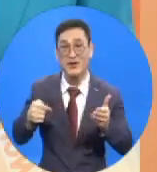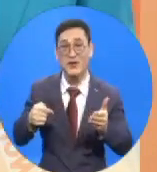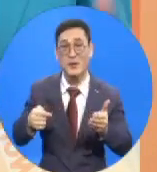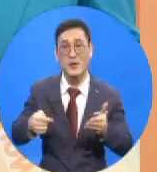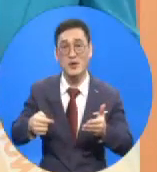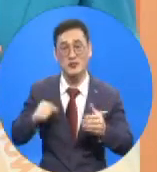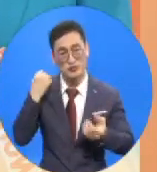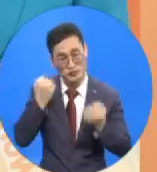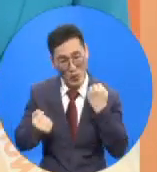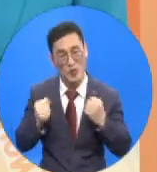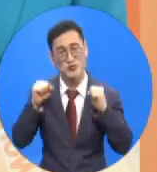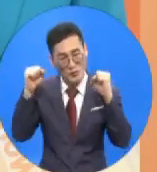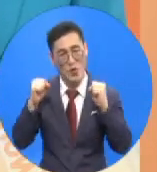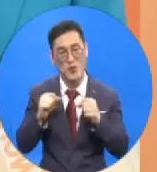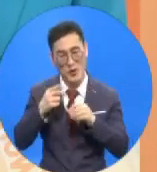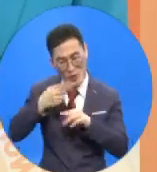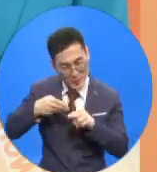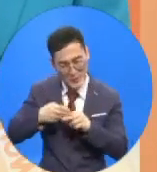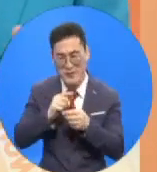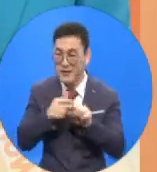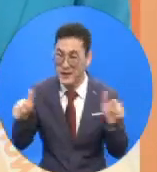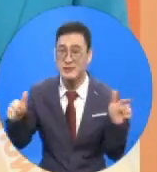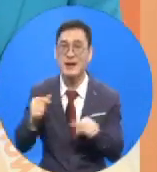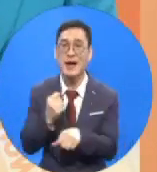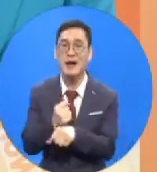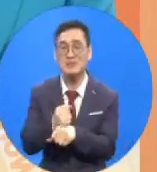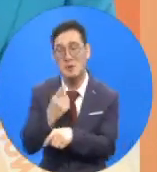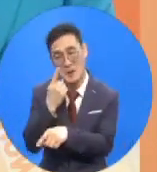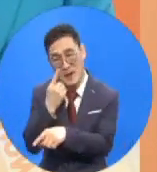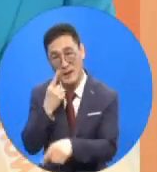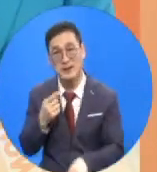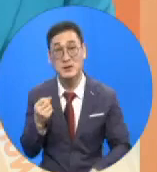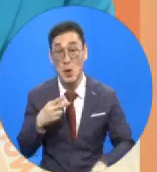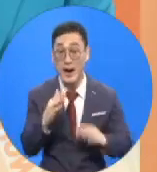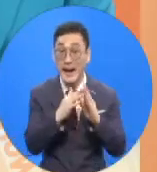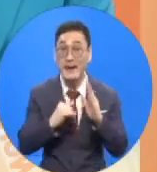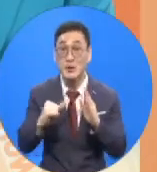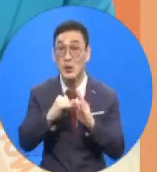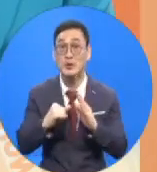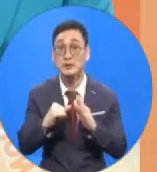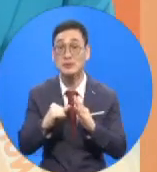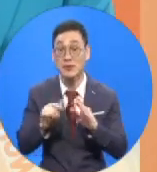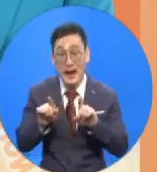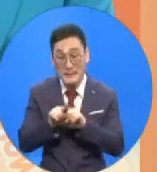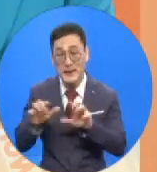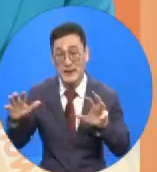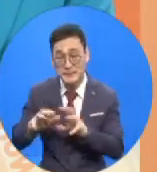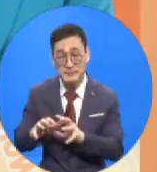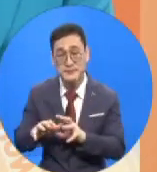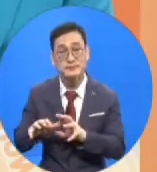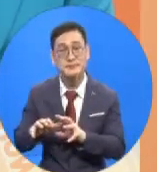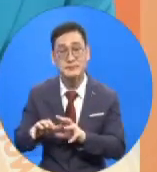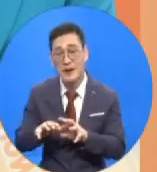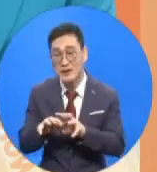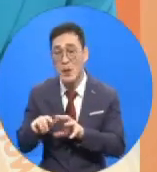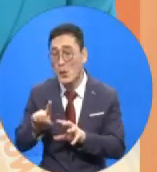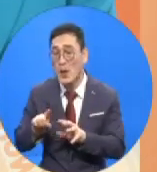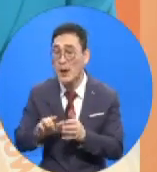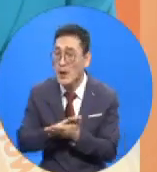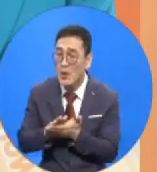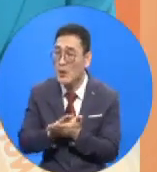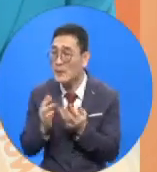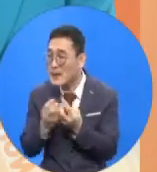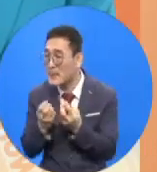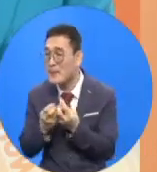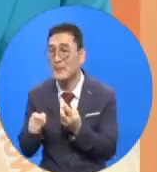가족 일이 너무 주말에 등살을 간다든지 우리가 조금 이 기회에 가족과 조금 화목하게 여러가지를 자신의 재능을 살릴 수 있는 그런